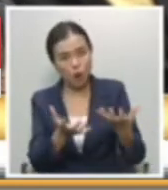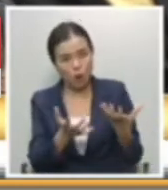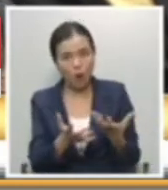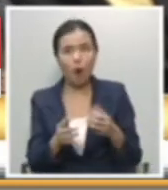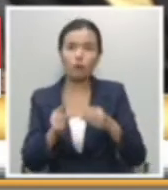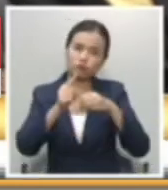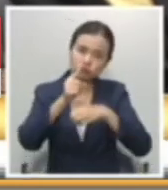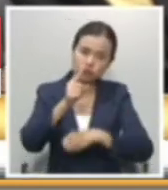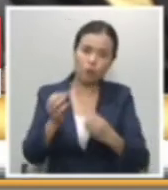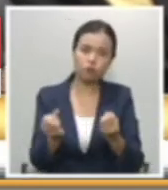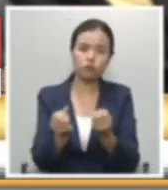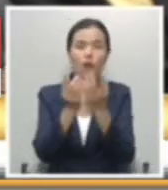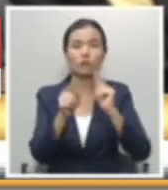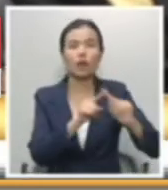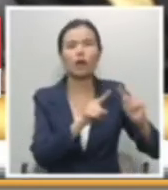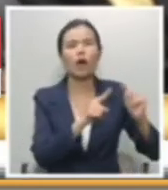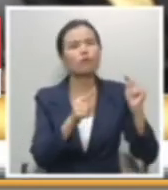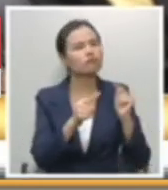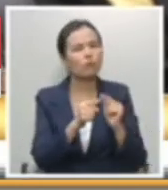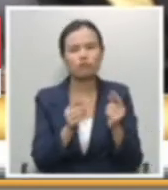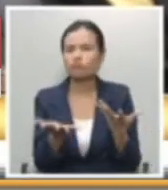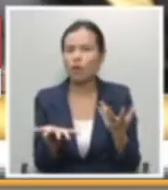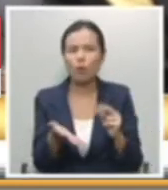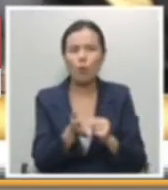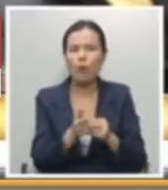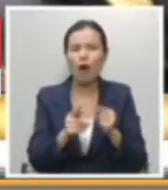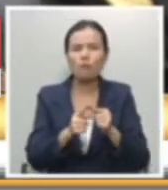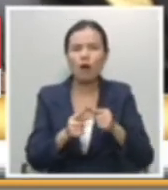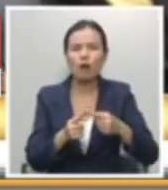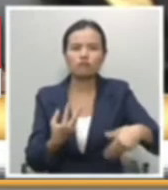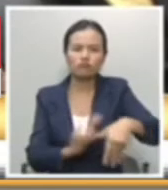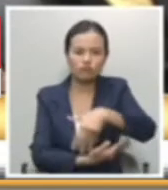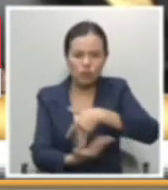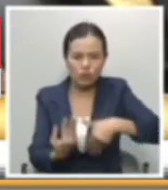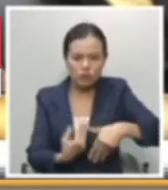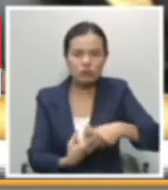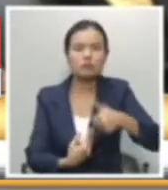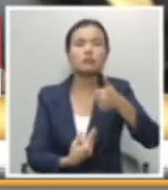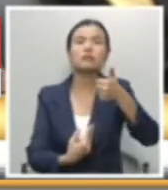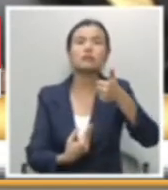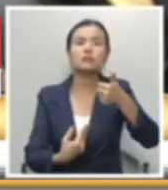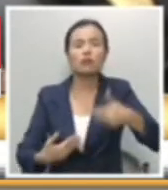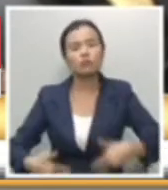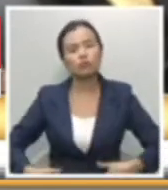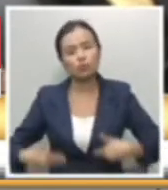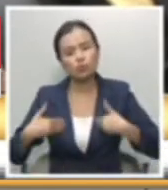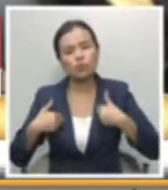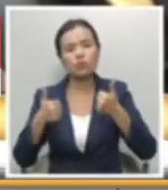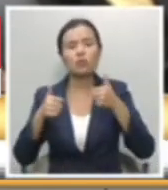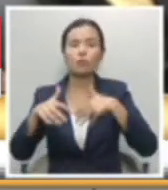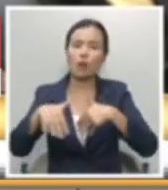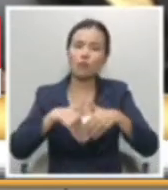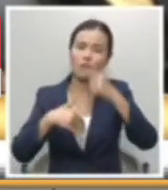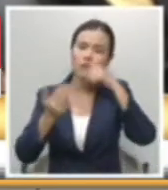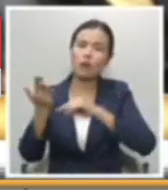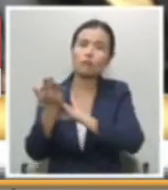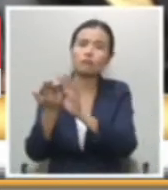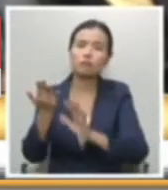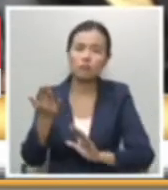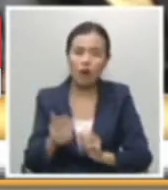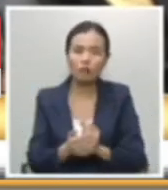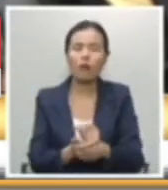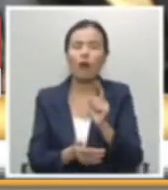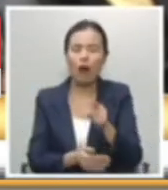างๆนี้มันไม่ได้สร้างความกินดีอยู่ดีให้กับพี่น้องประชาชนในประเทศเลยประชาชนนั้นๆท่านก็ทราบอยู่